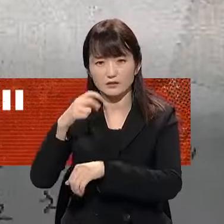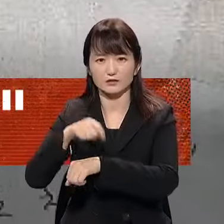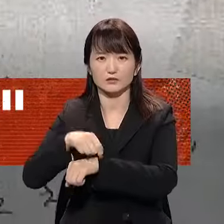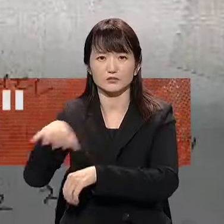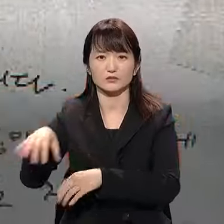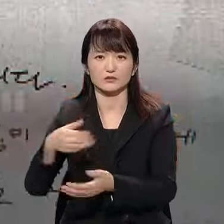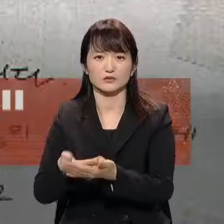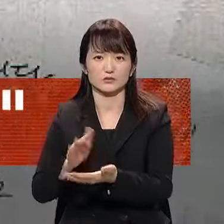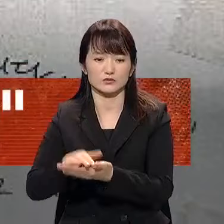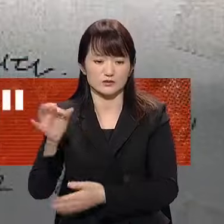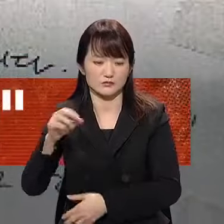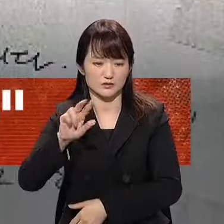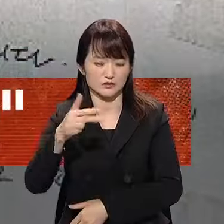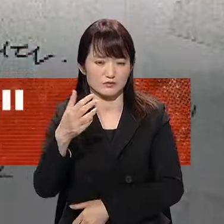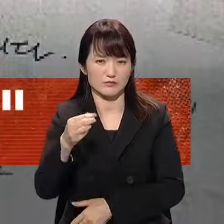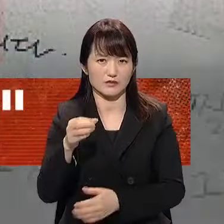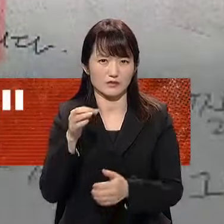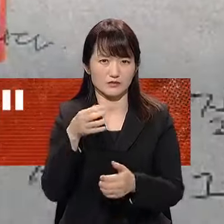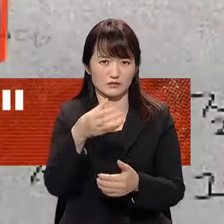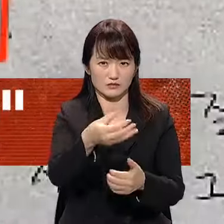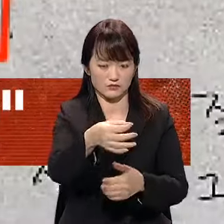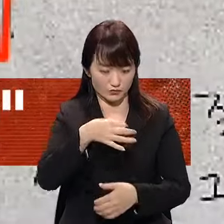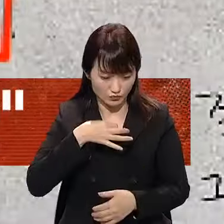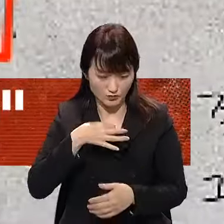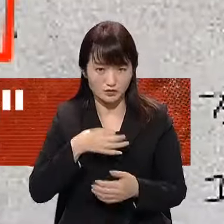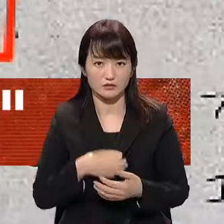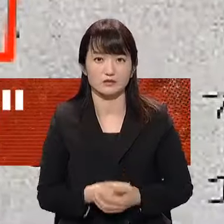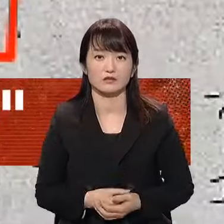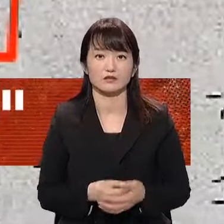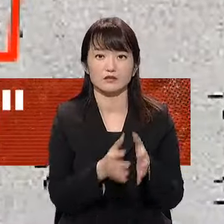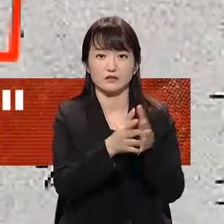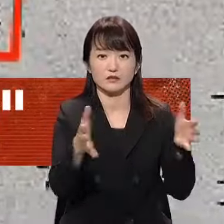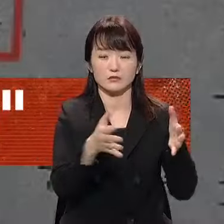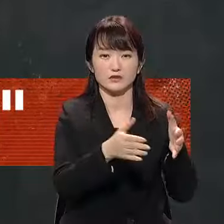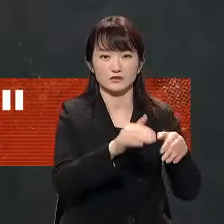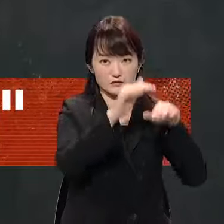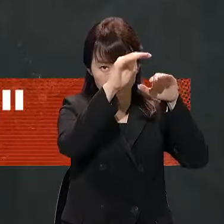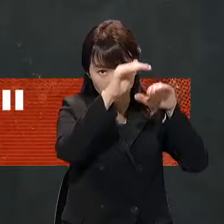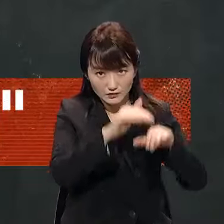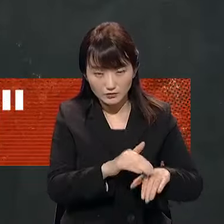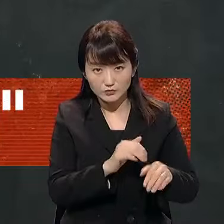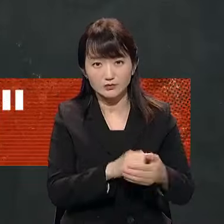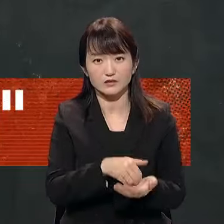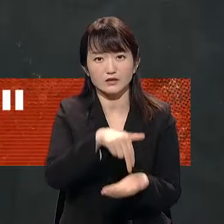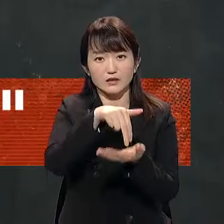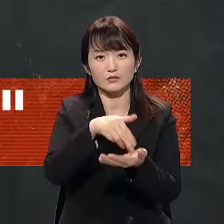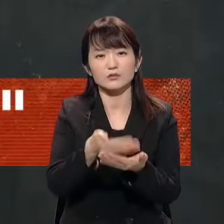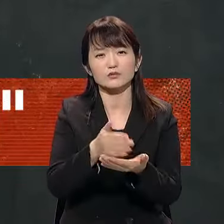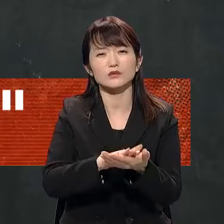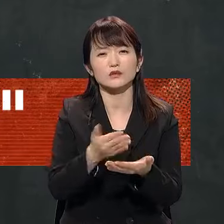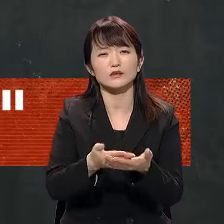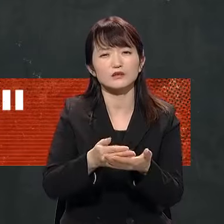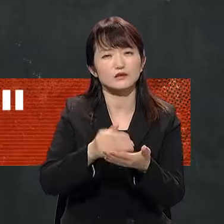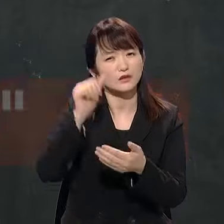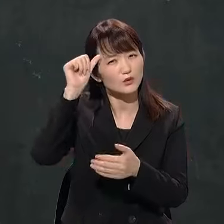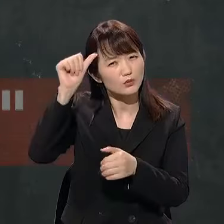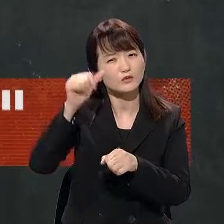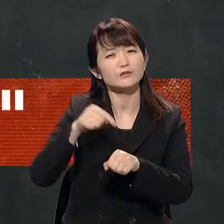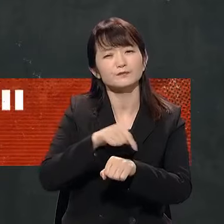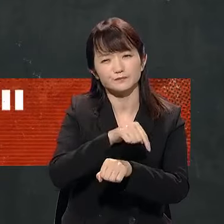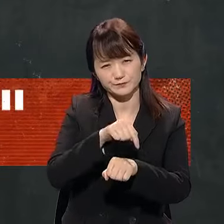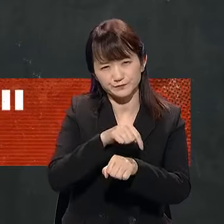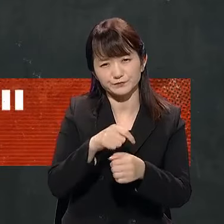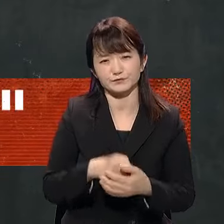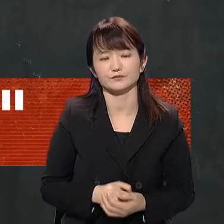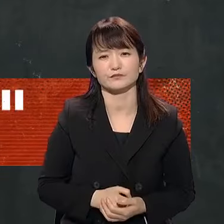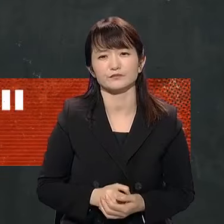덤터기 씌우고 있다고 주장하기도 했는데요 해당 아파트 안내문에 따르면 엘리베이터를 수리하는데만 5일 정도 소요가 된다고 합니다이